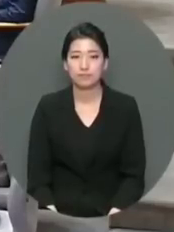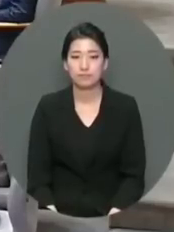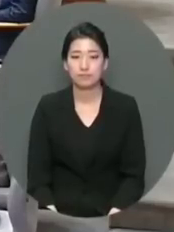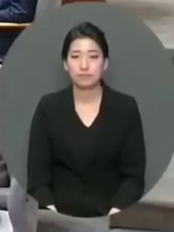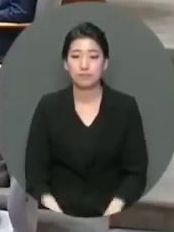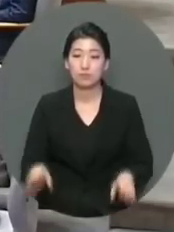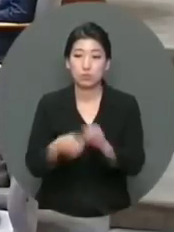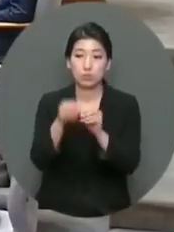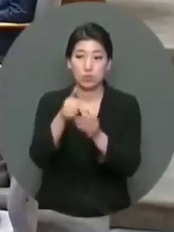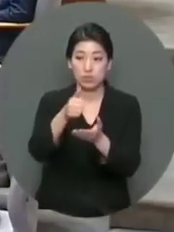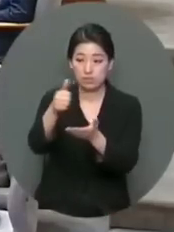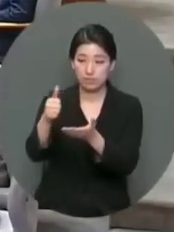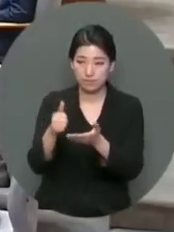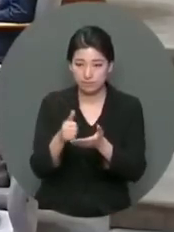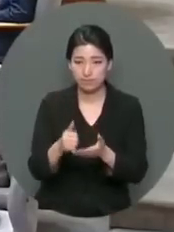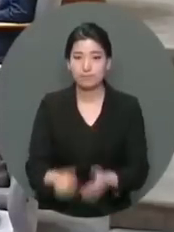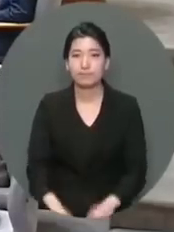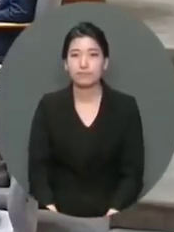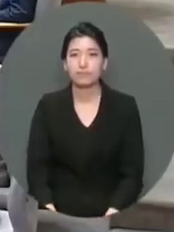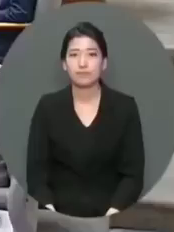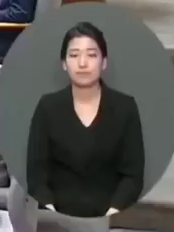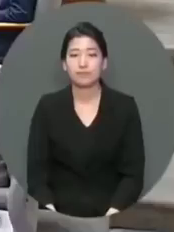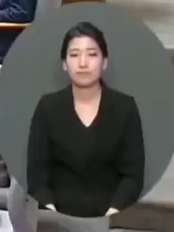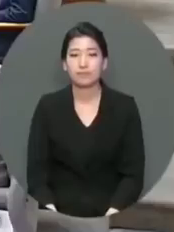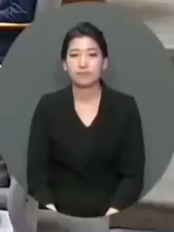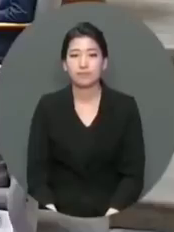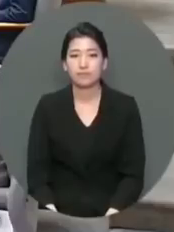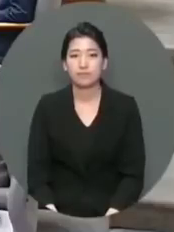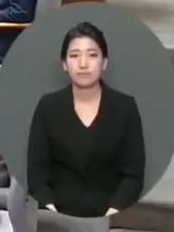한덕수 국무총리님 앞으로 나와 주십시오.